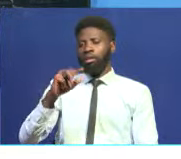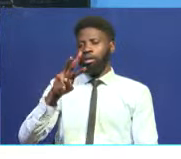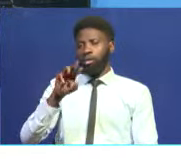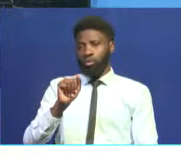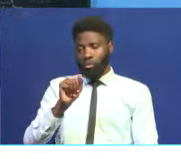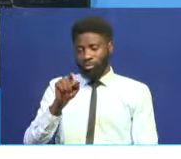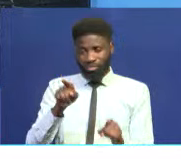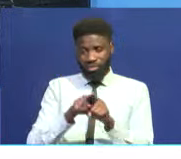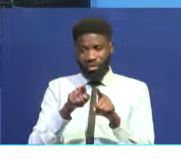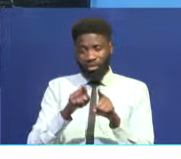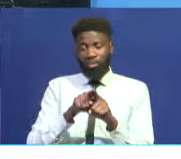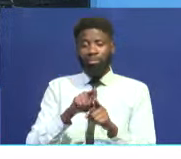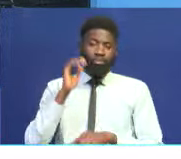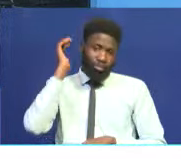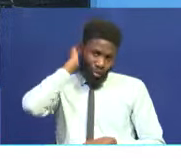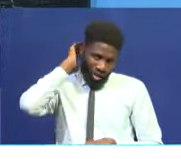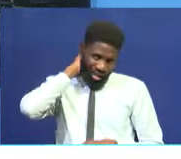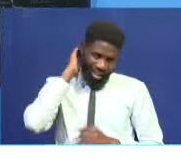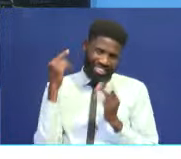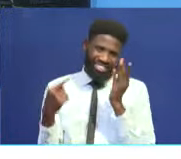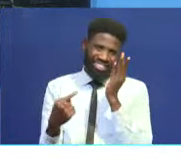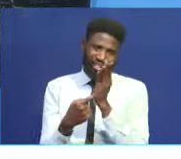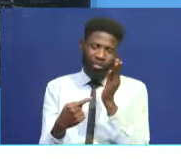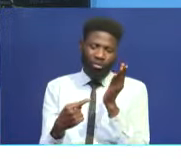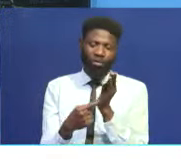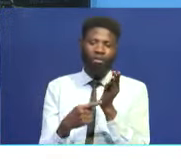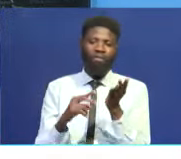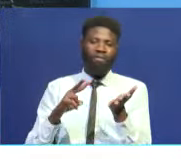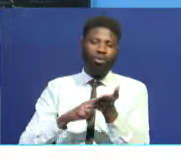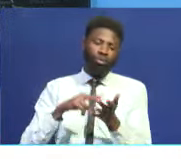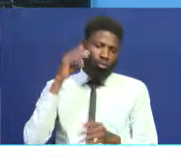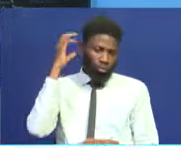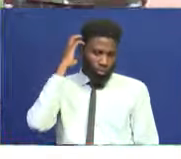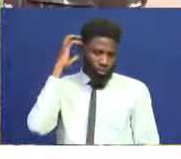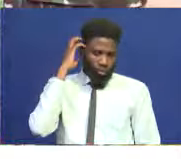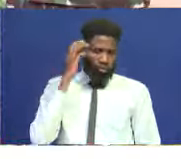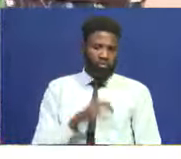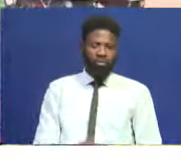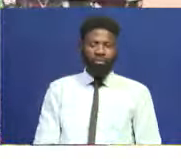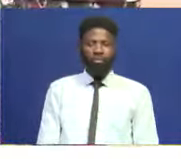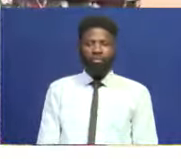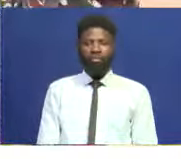ya Murang'a. Taarifa kamili ni katika mseto wa taarifa zetu.